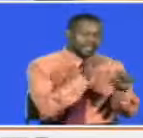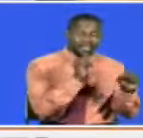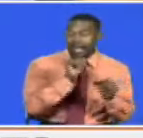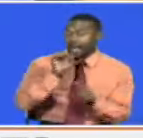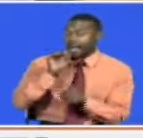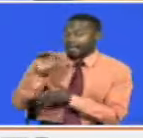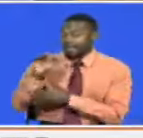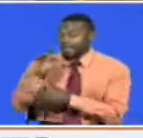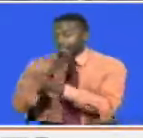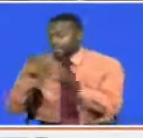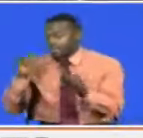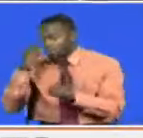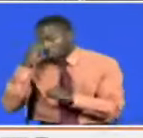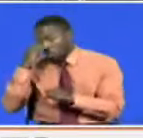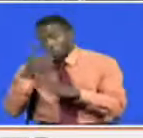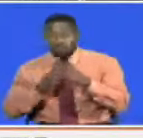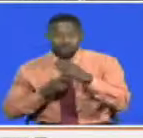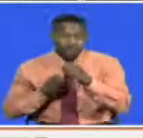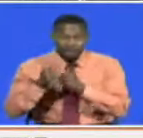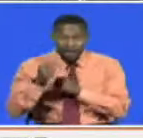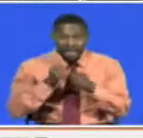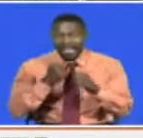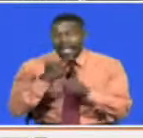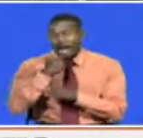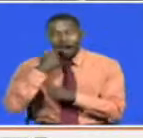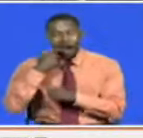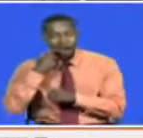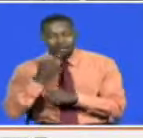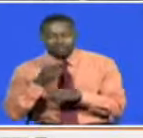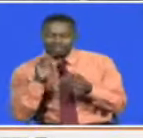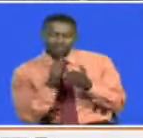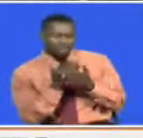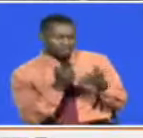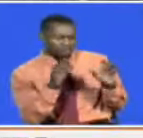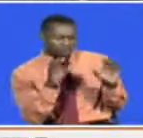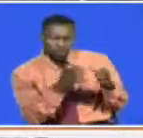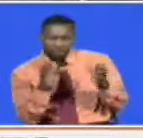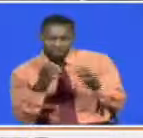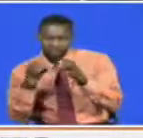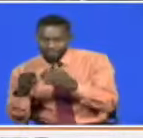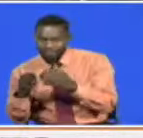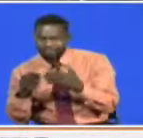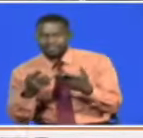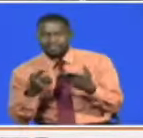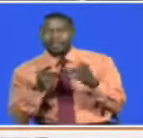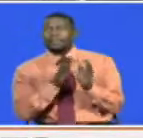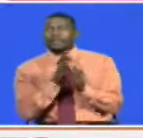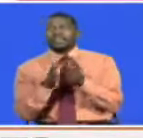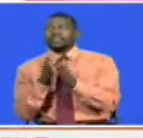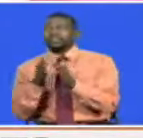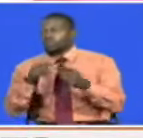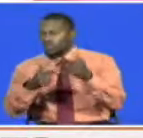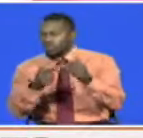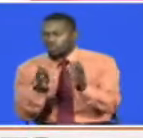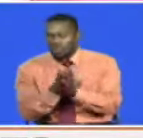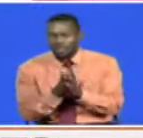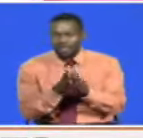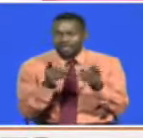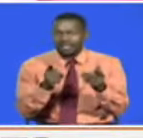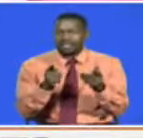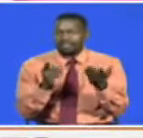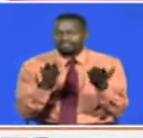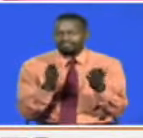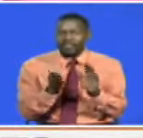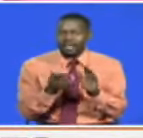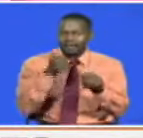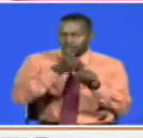against illicit brew is not lost, claiming some cartels were hijacking the fight. Leaders who accompanied Gachagua said they